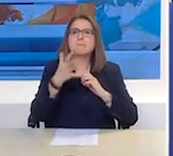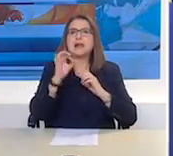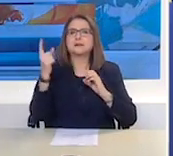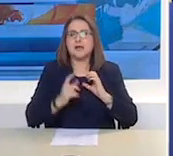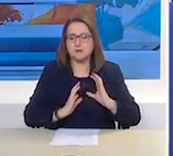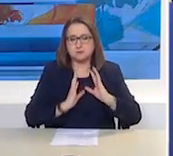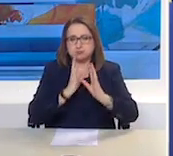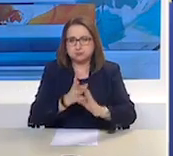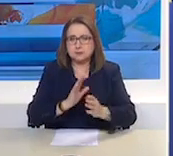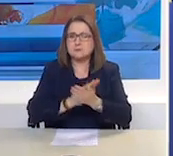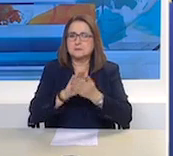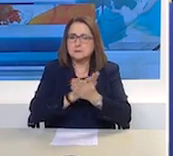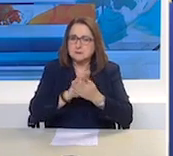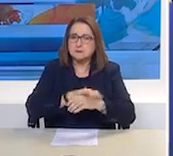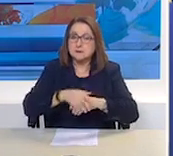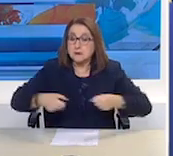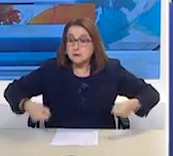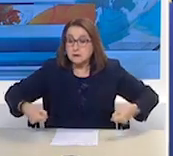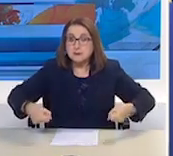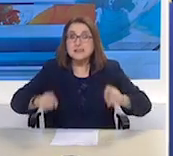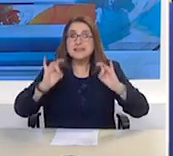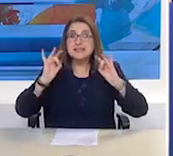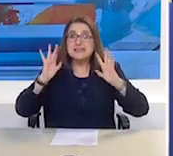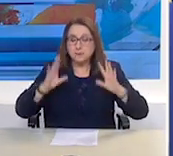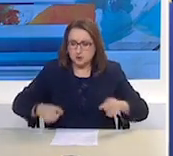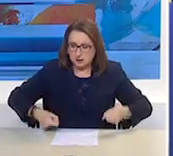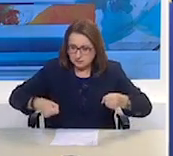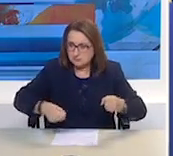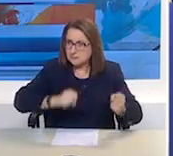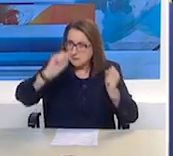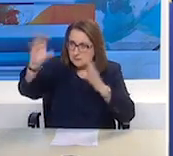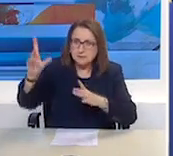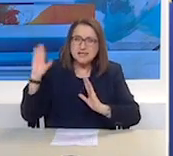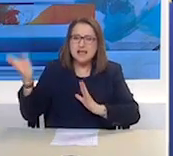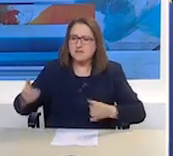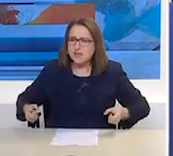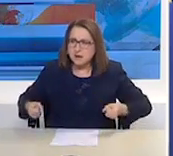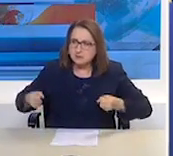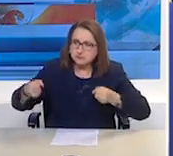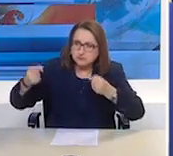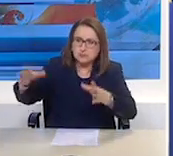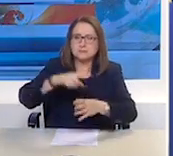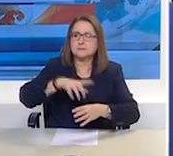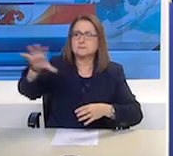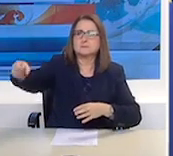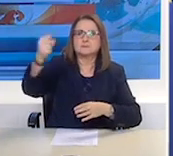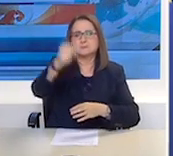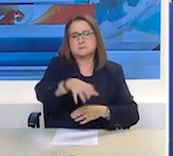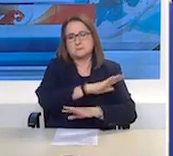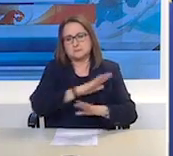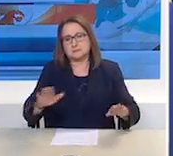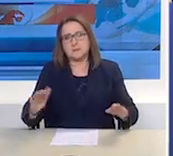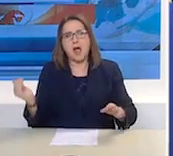επιβίβασης, ώστε οι επιβάτες να τις παραλαμβάνουν χωρίς παρέμβαση τρίτου. Αμέσως μετά την άφηξη στο αεροδρόμιο, το αεροσκάφος να υποβάλλεται σε